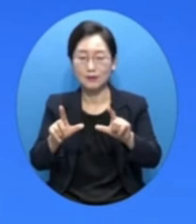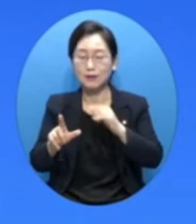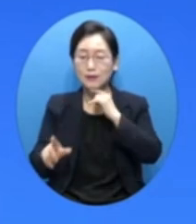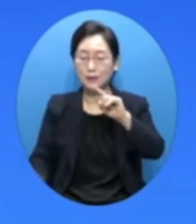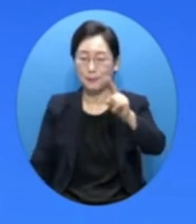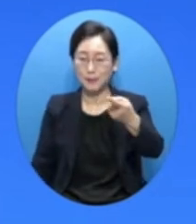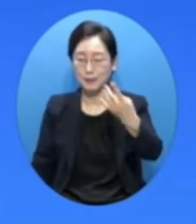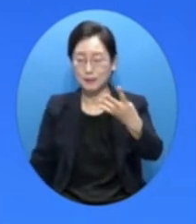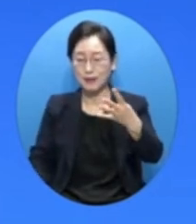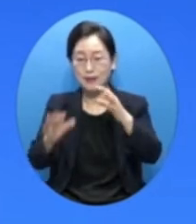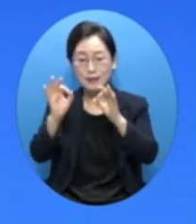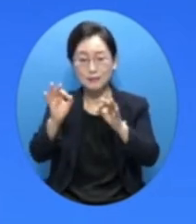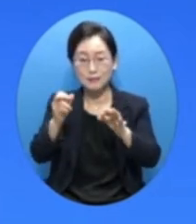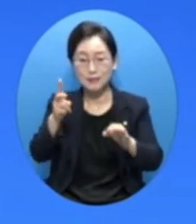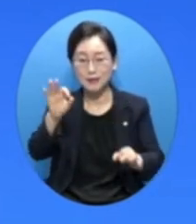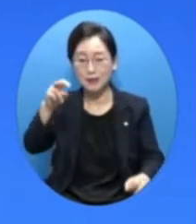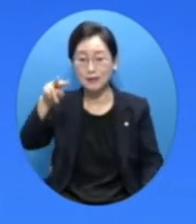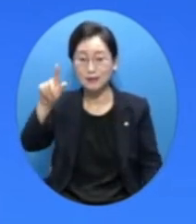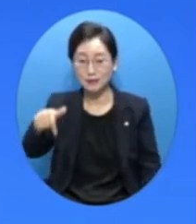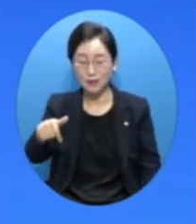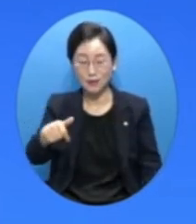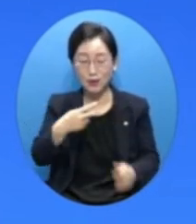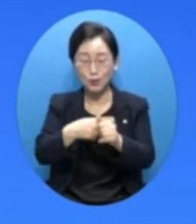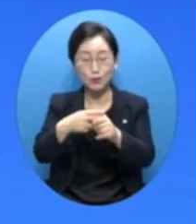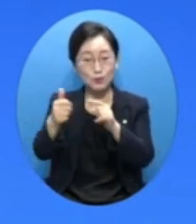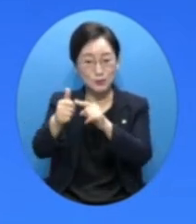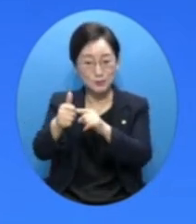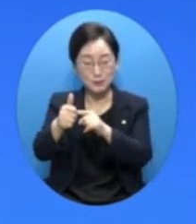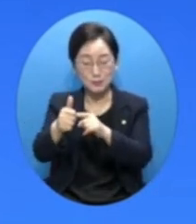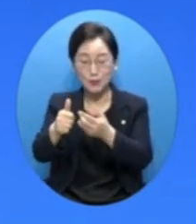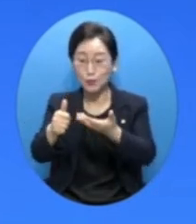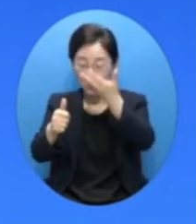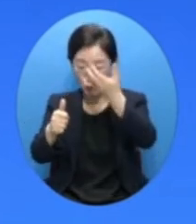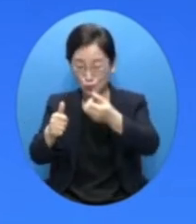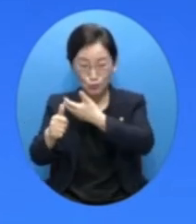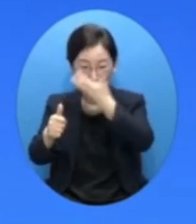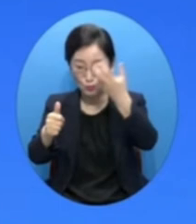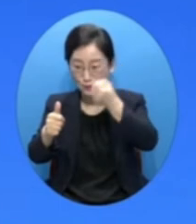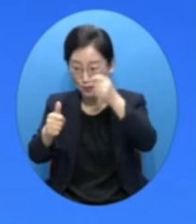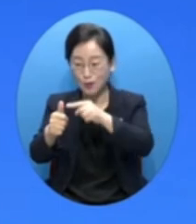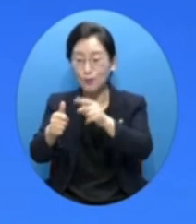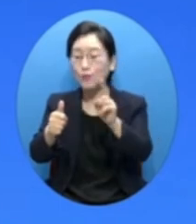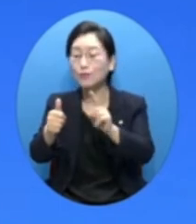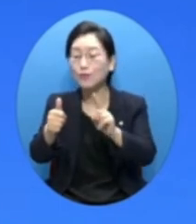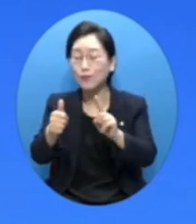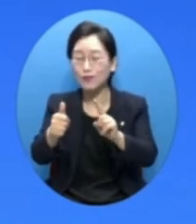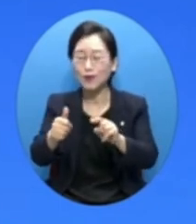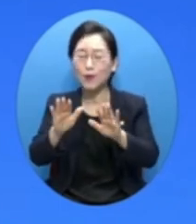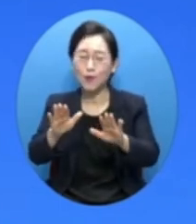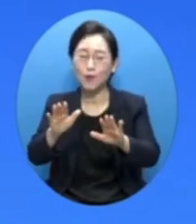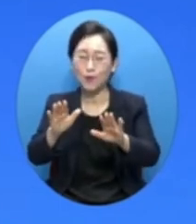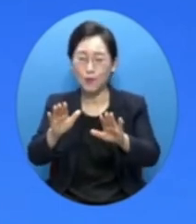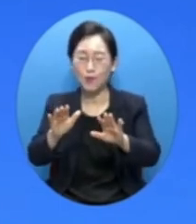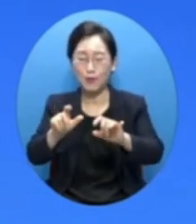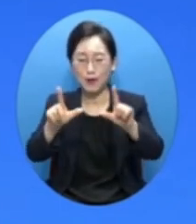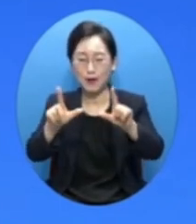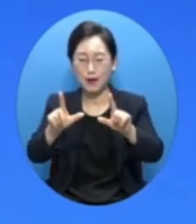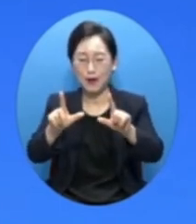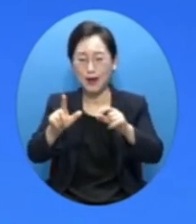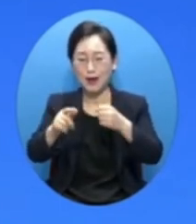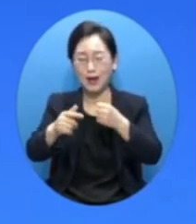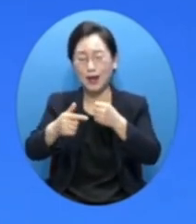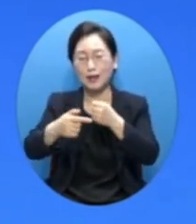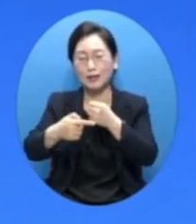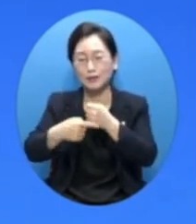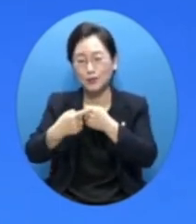104세가 되신 김영석 교수님, 꿈이 있다 그래서 무슨 꿈이십니까? 하니까 내가 올해 초등학교 취학 통지서 받는